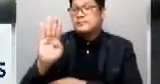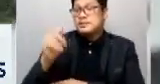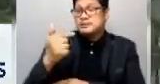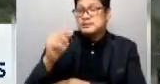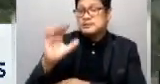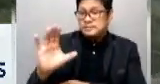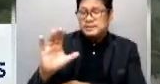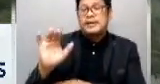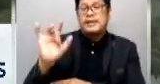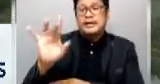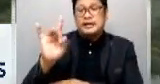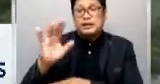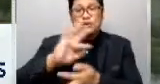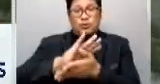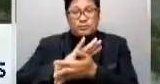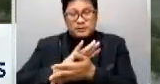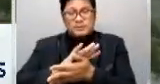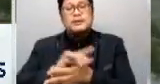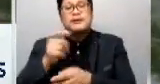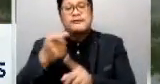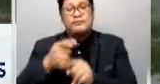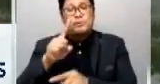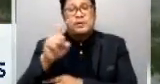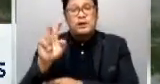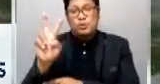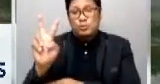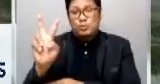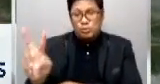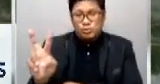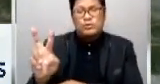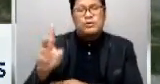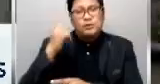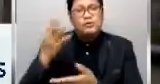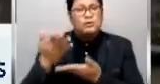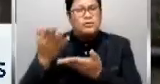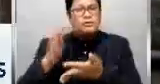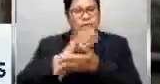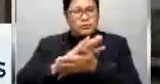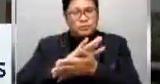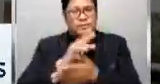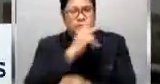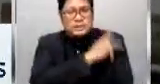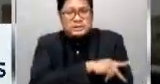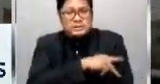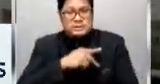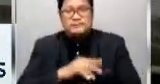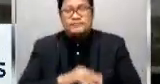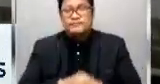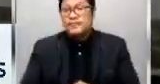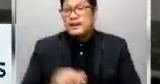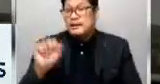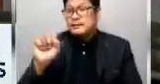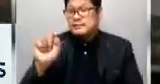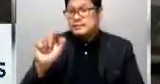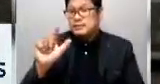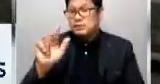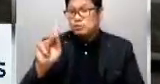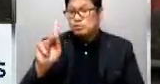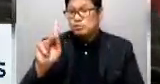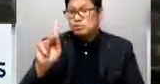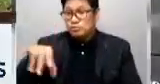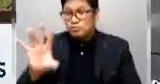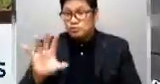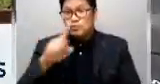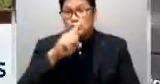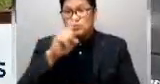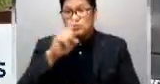ang okupado mula sa 102 beds na nakalaan para sa mga COVID patients. Sa St. Luke's Quezon City naman, sa 109 beds na